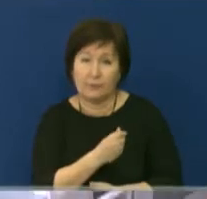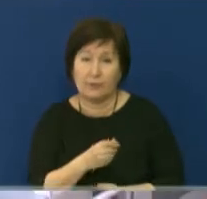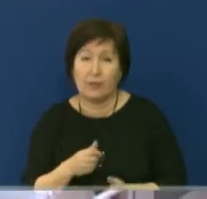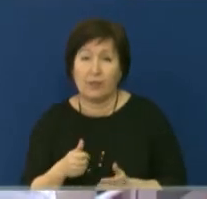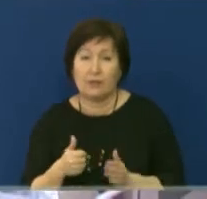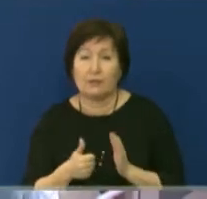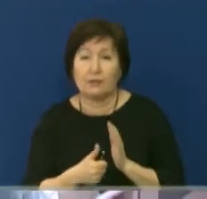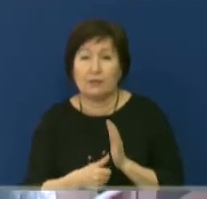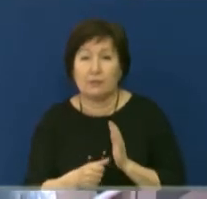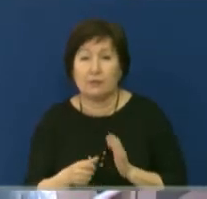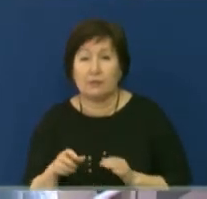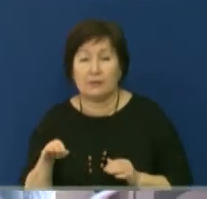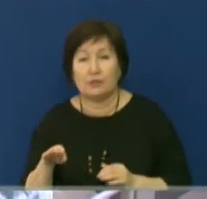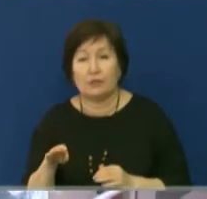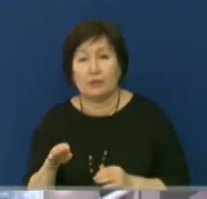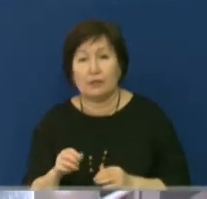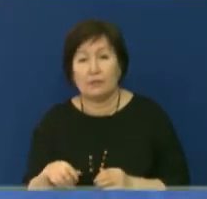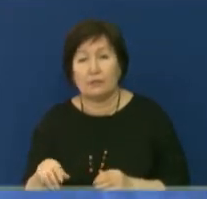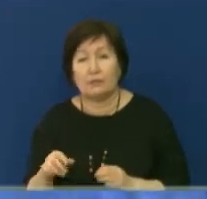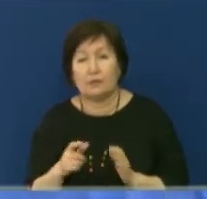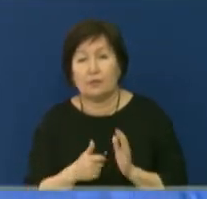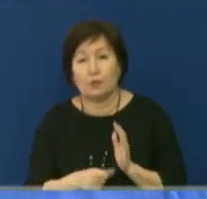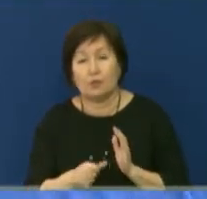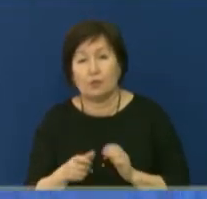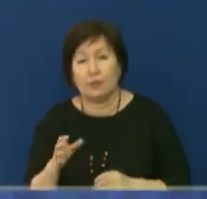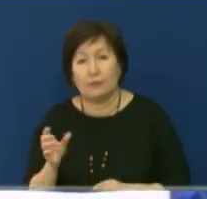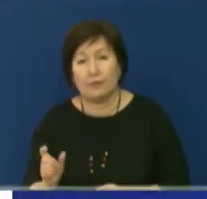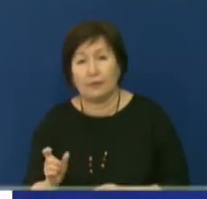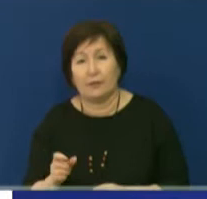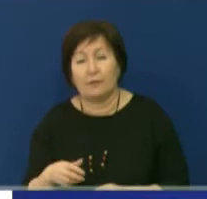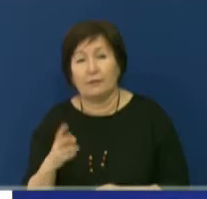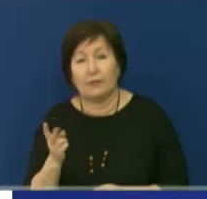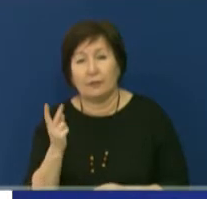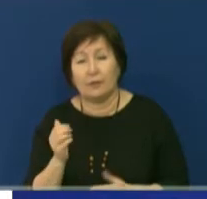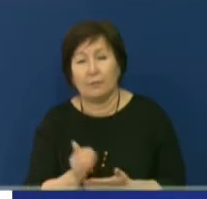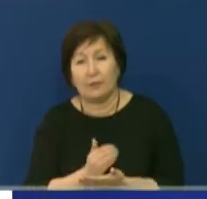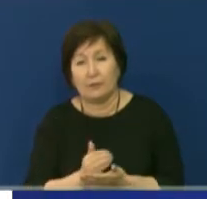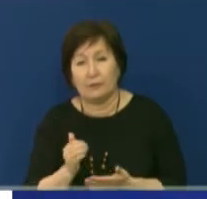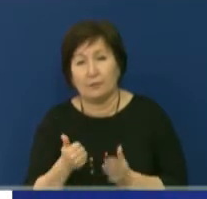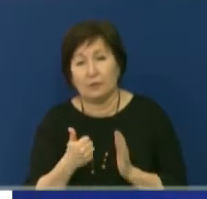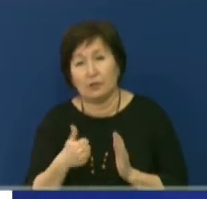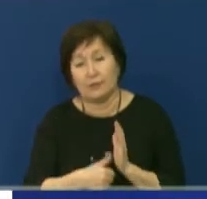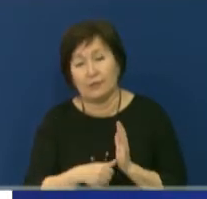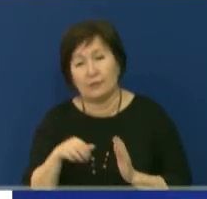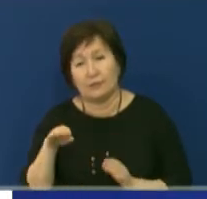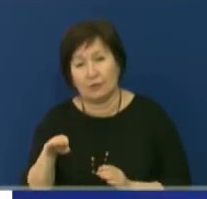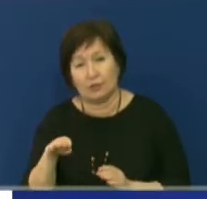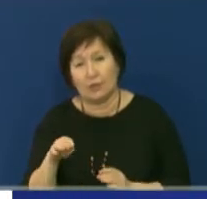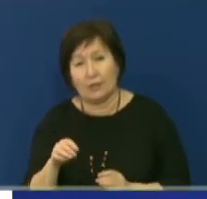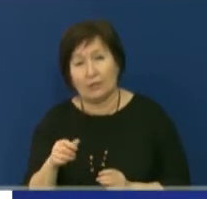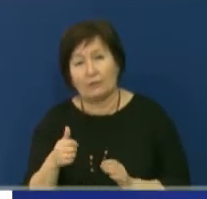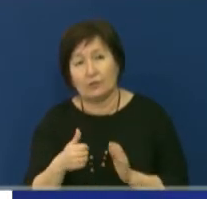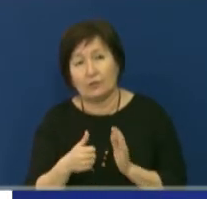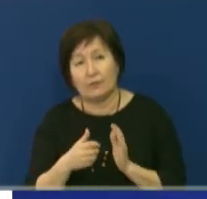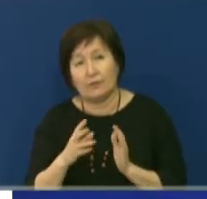человек, вторым компонентом 6 888 человек. У нас в ЦП